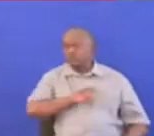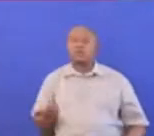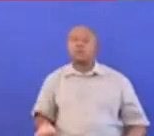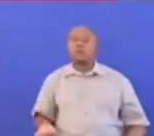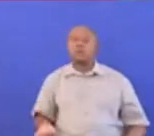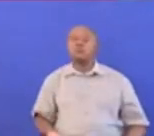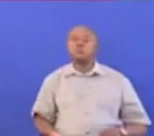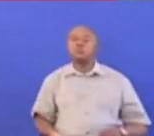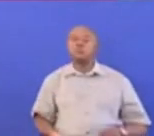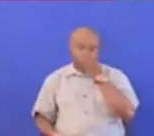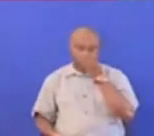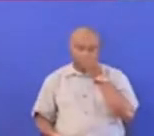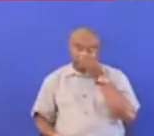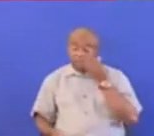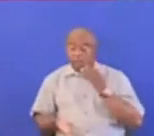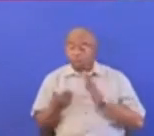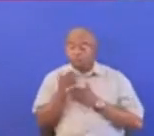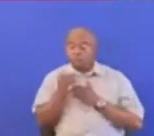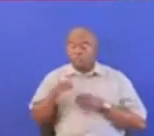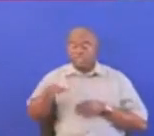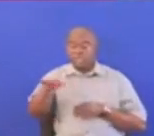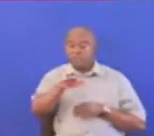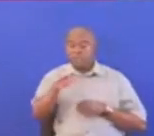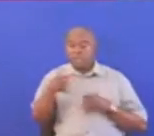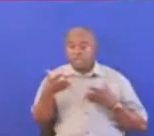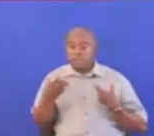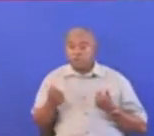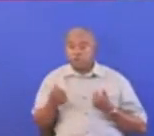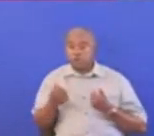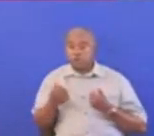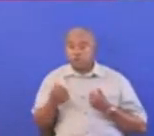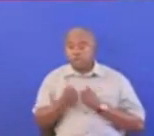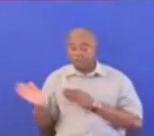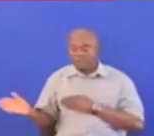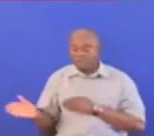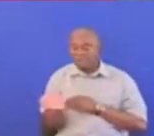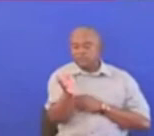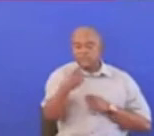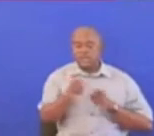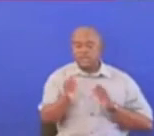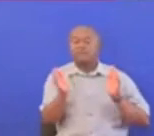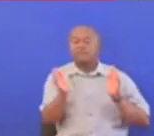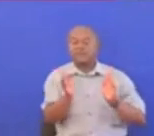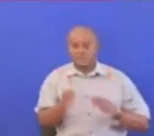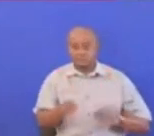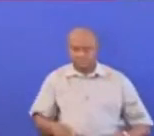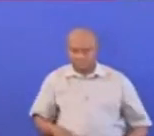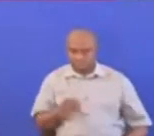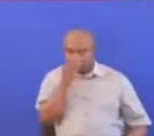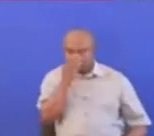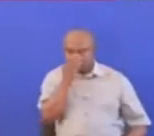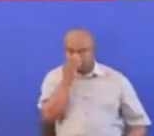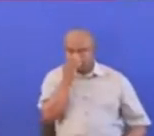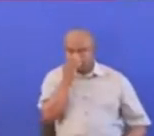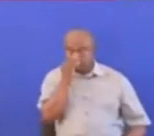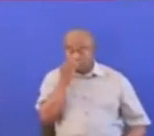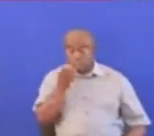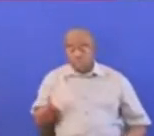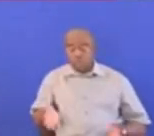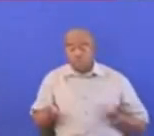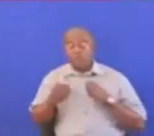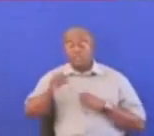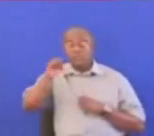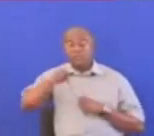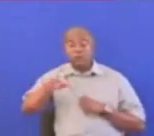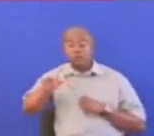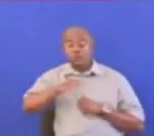kwa sababu kuna maeneo ya uzalishaji ambao yalienda kwao. Na kwa bahati mbaya au nzuri kuna